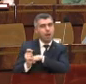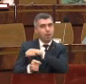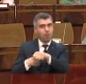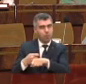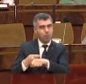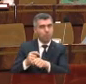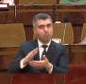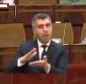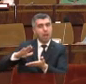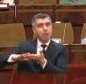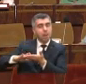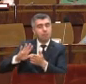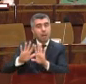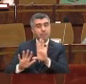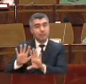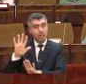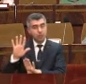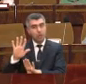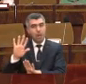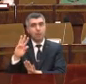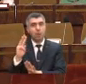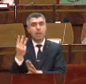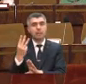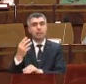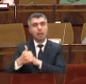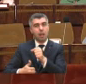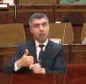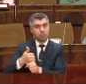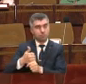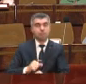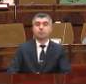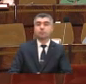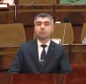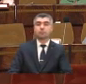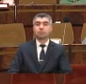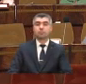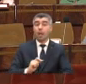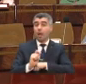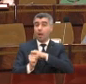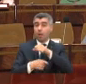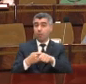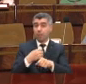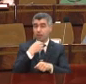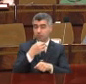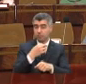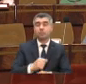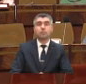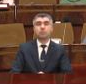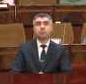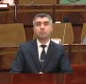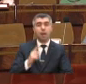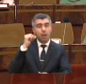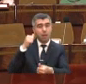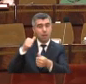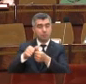المتراوح أعمارهم بين 15 و 35 سنة. السيد الوزير عندما نتحدث عن العالم القروي كنستحضروا مباشرة القطاع